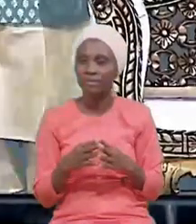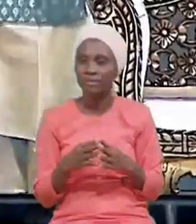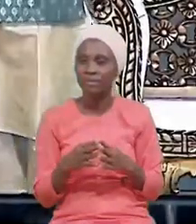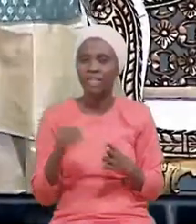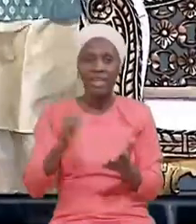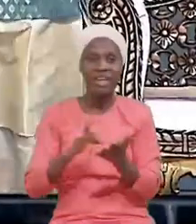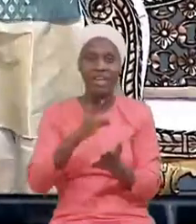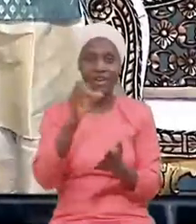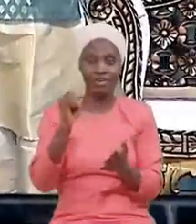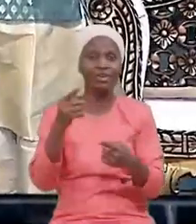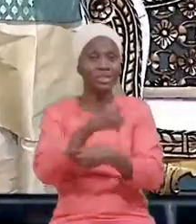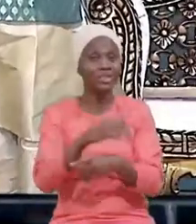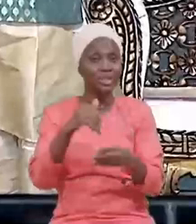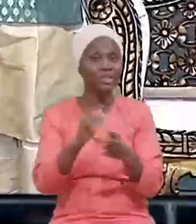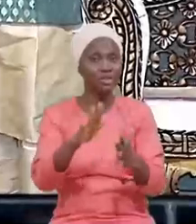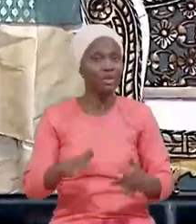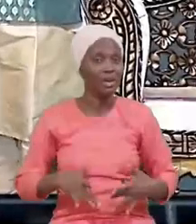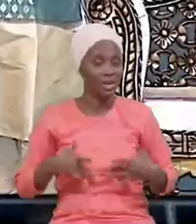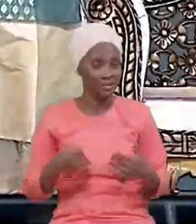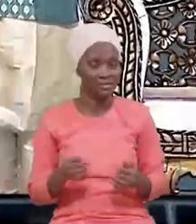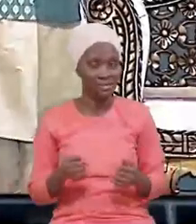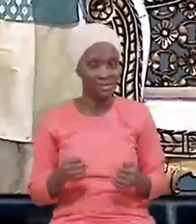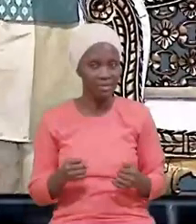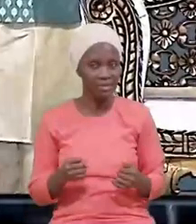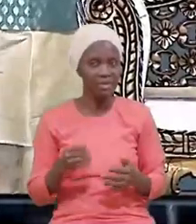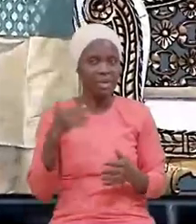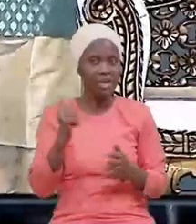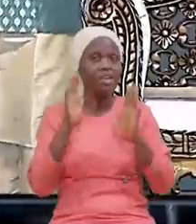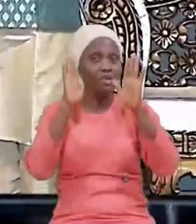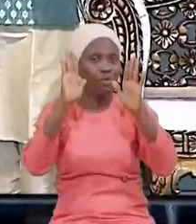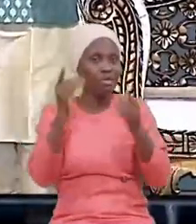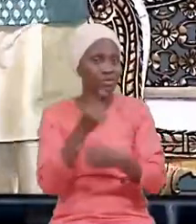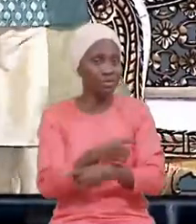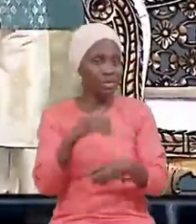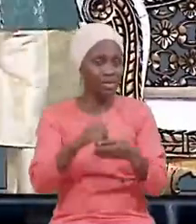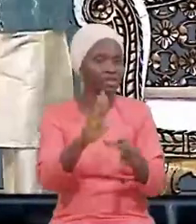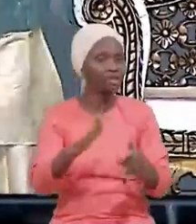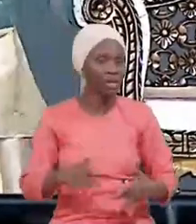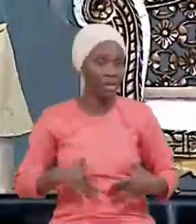Le jour glorieux dans votre vie. Un jour merveilleux dans votre vie.